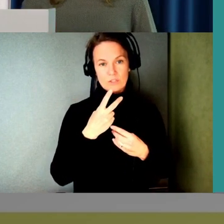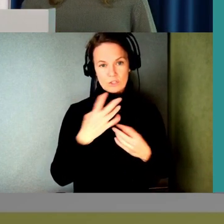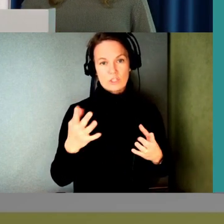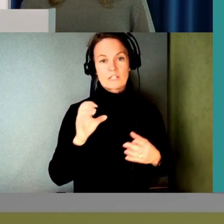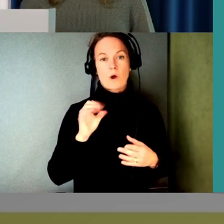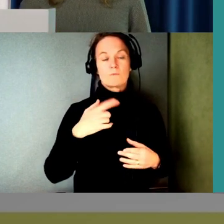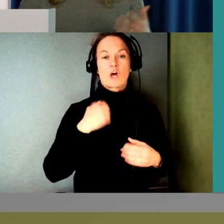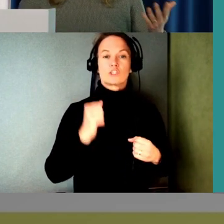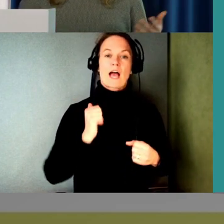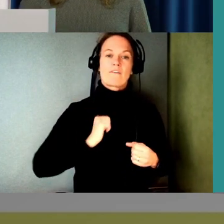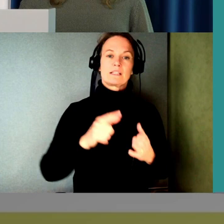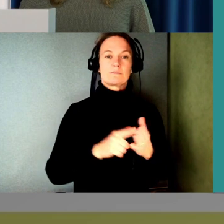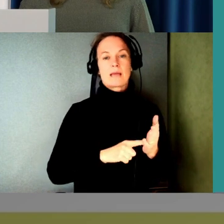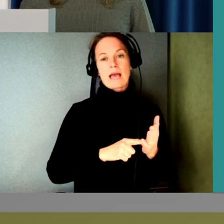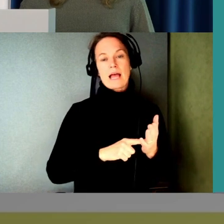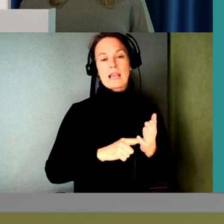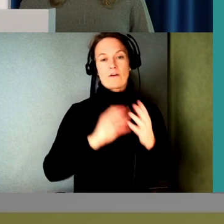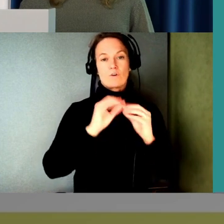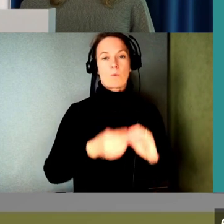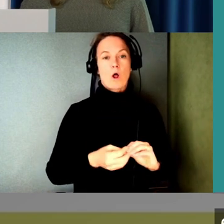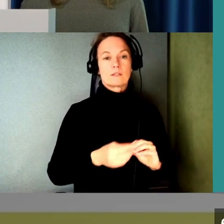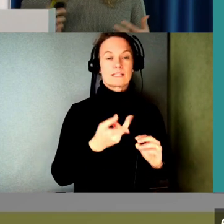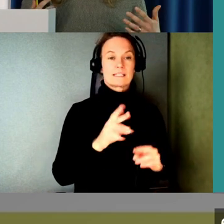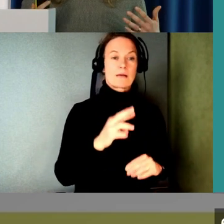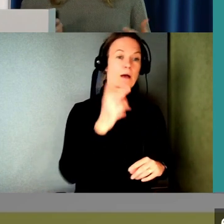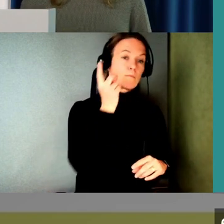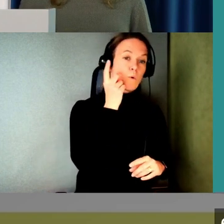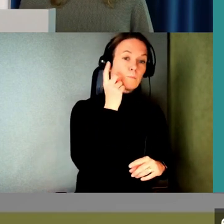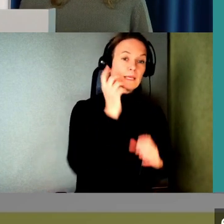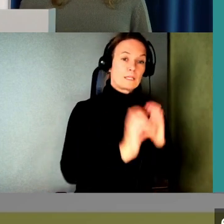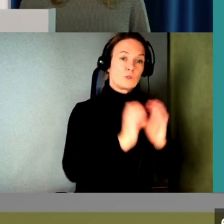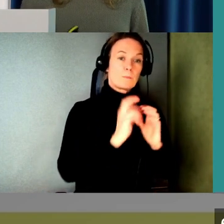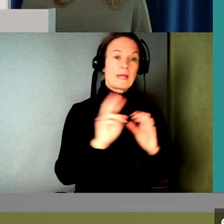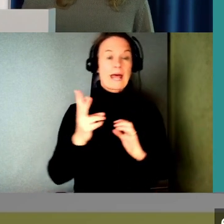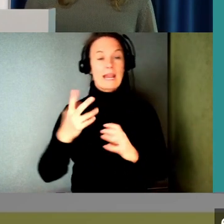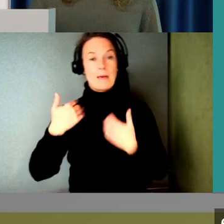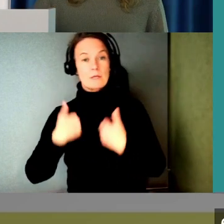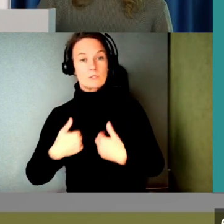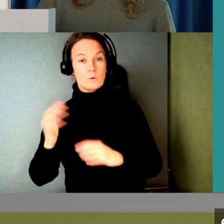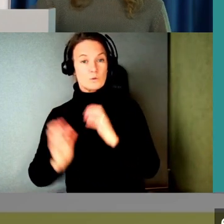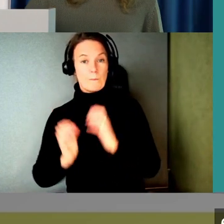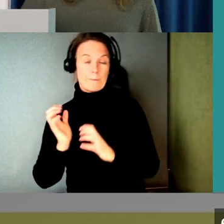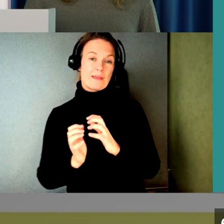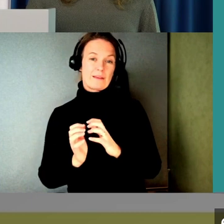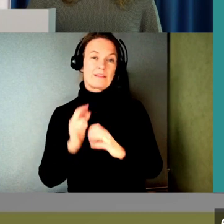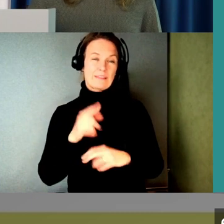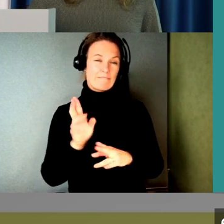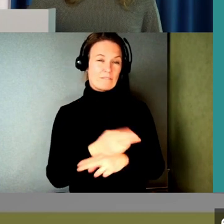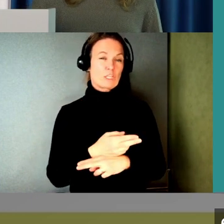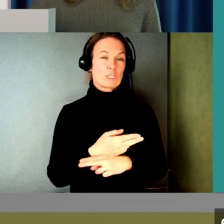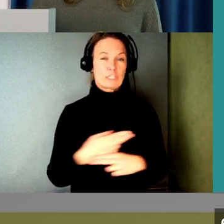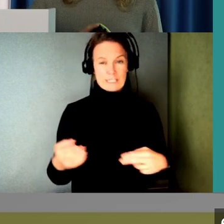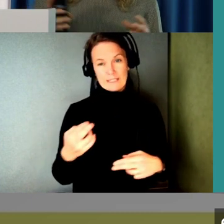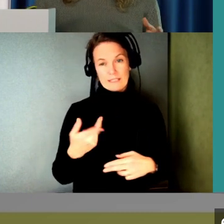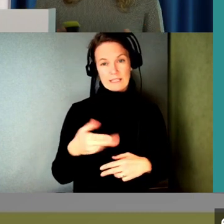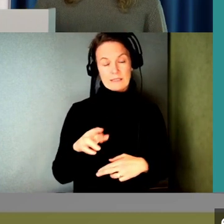särskilt format till exempel mobilnummer eller Eh personnummer är ett vanligt exempel här att